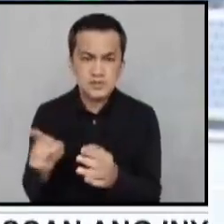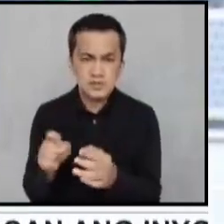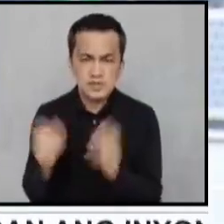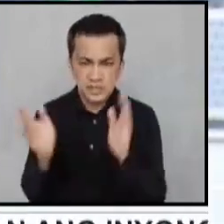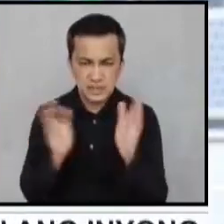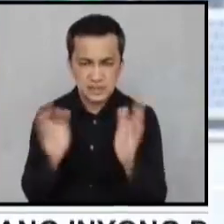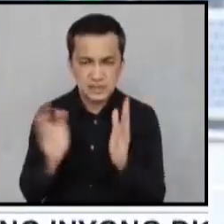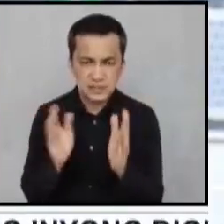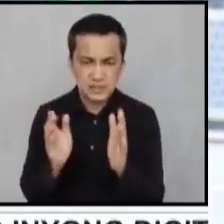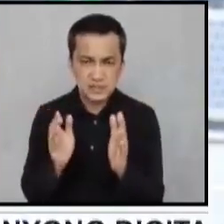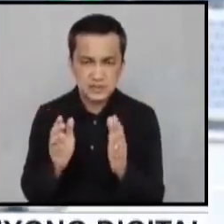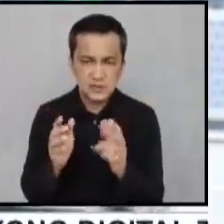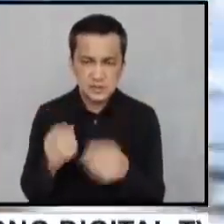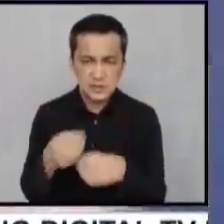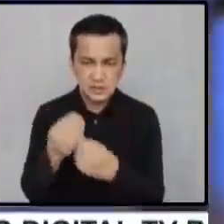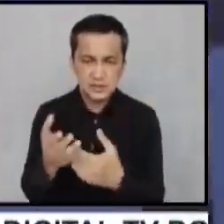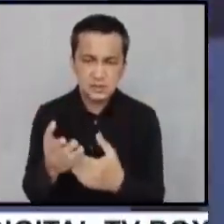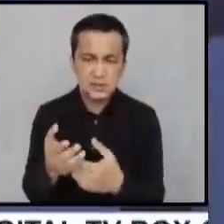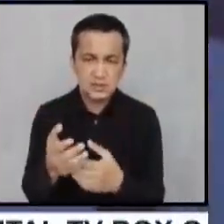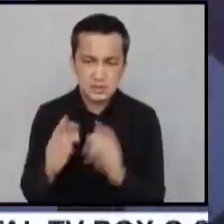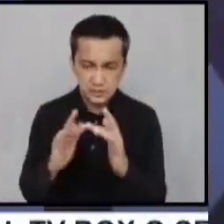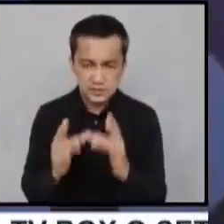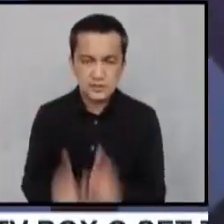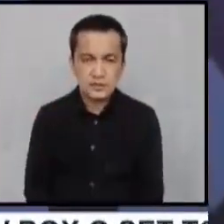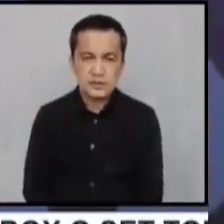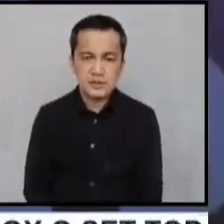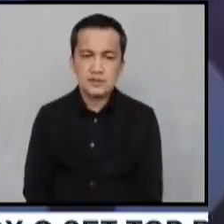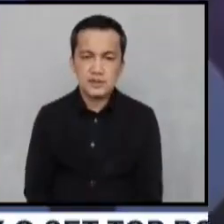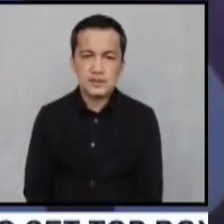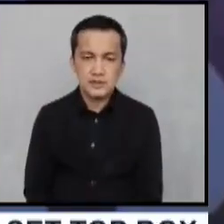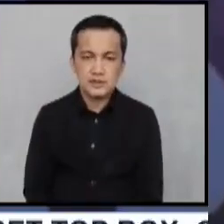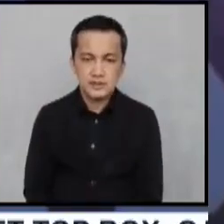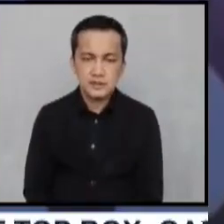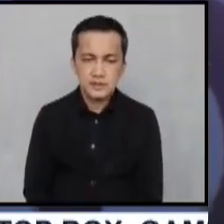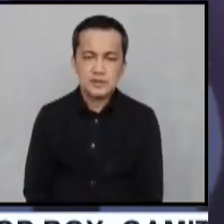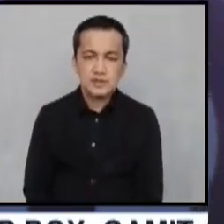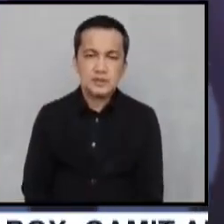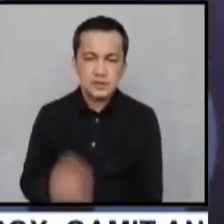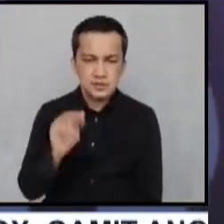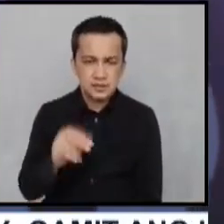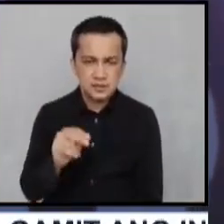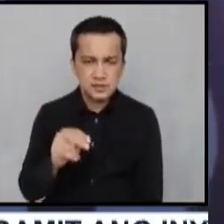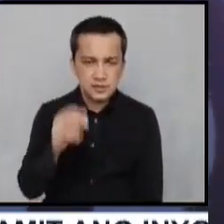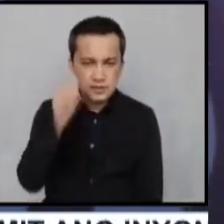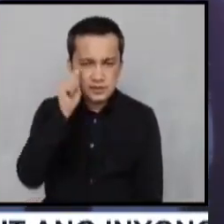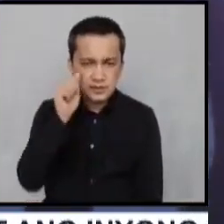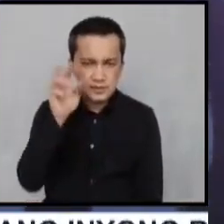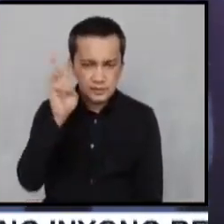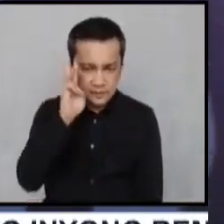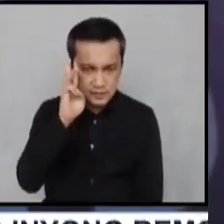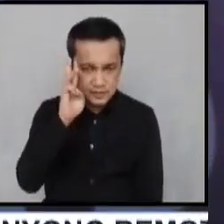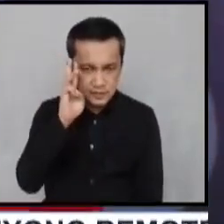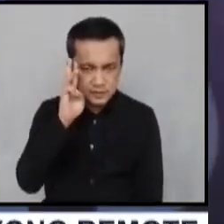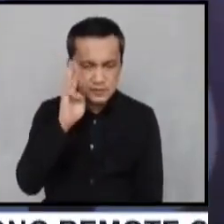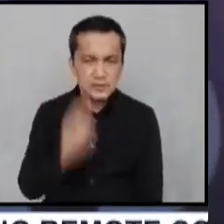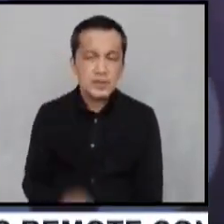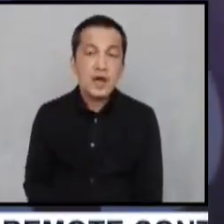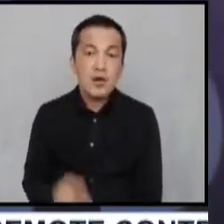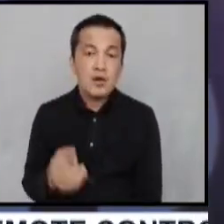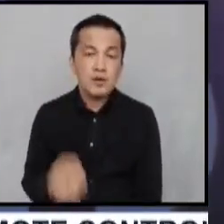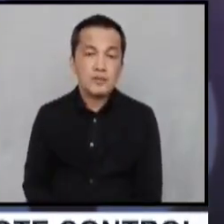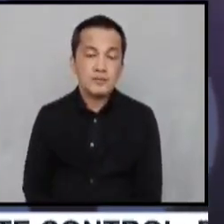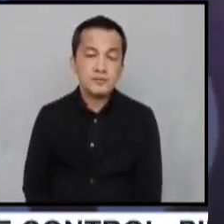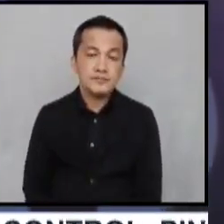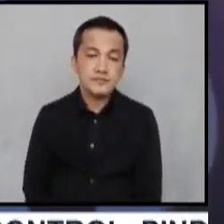ay iniaalok online. Ang kailangan po lang talaga dito is awareness din muna. Kasi habang